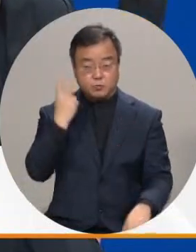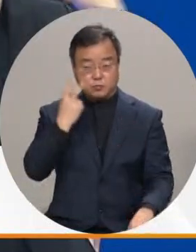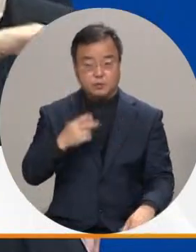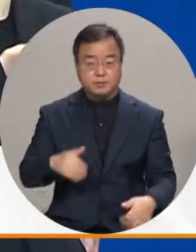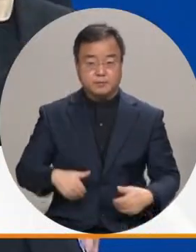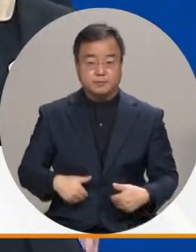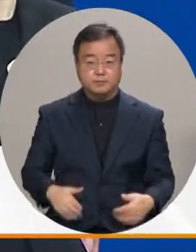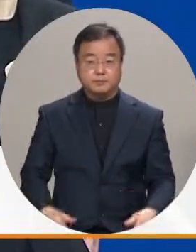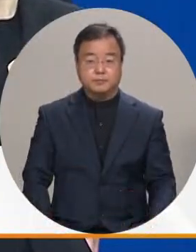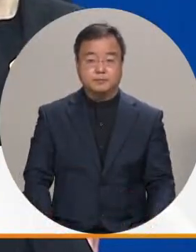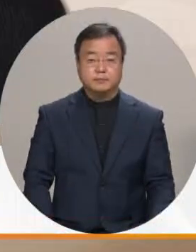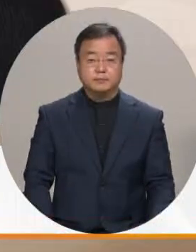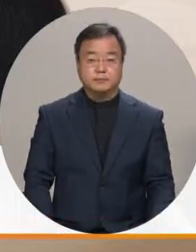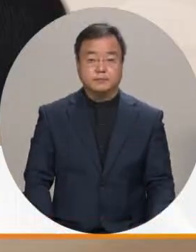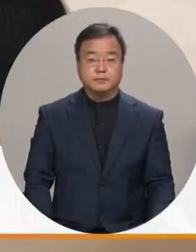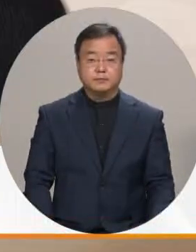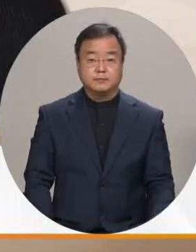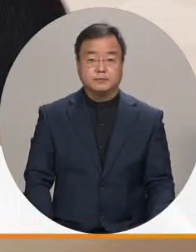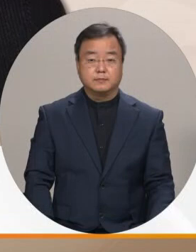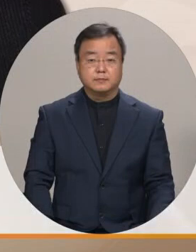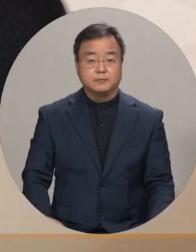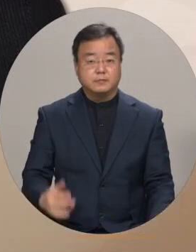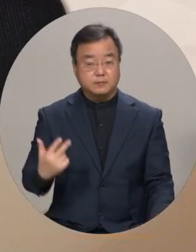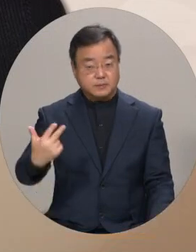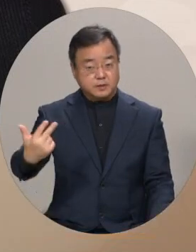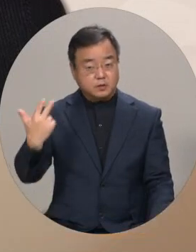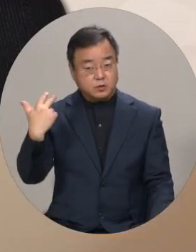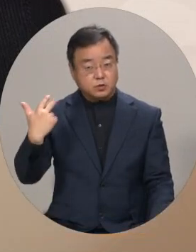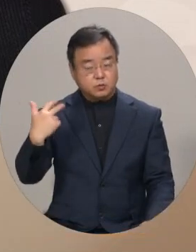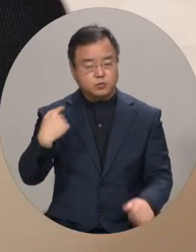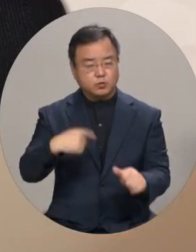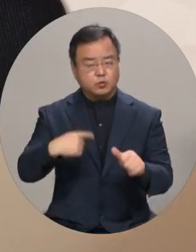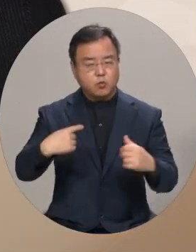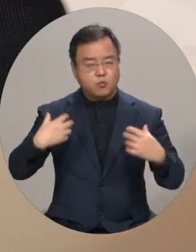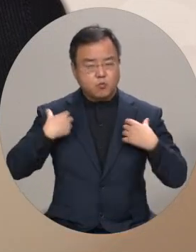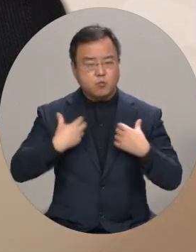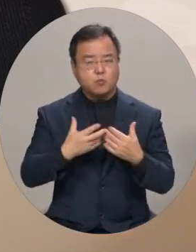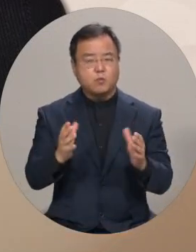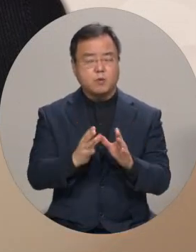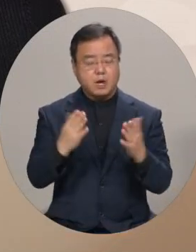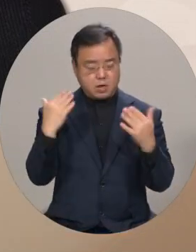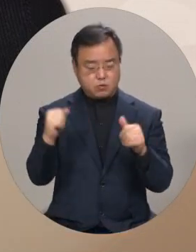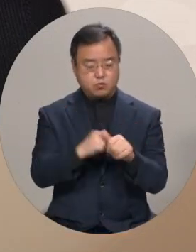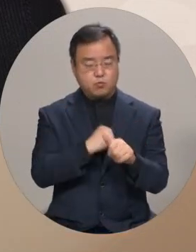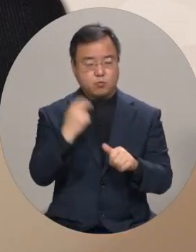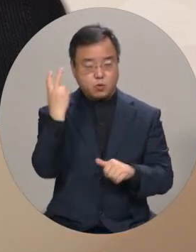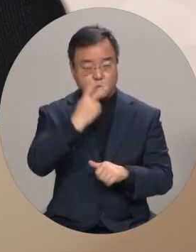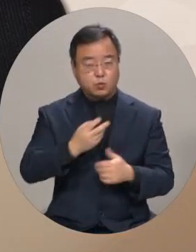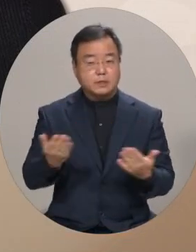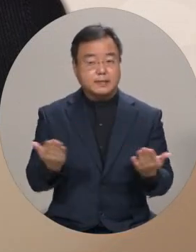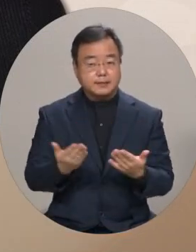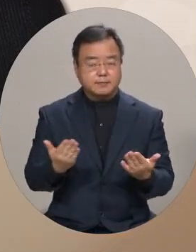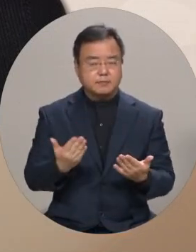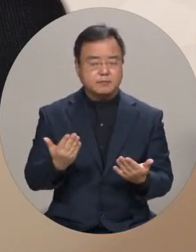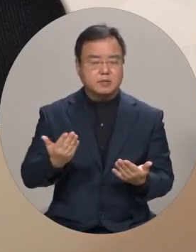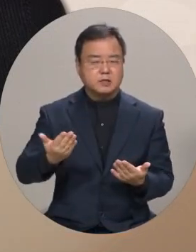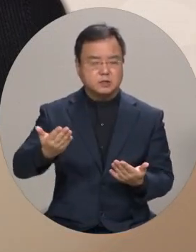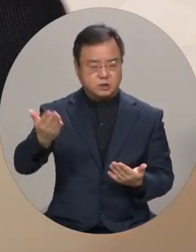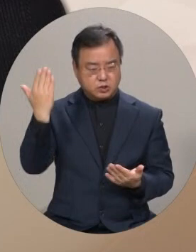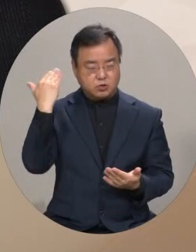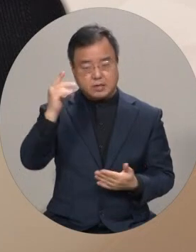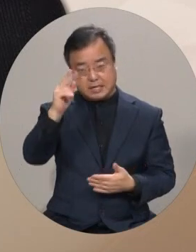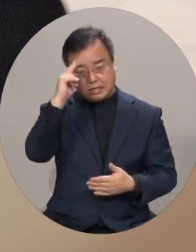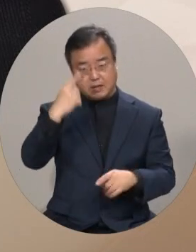같습니다. 네, 지난주에 교육부는 학교폭력 조사 업무를 전직 경찰관 같은 전담